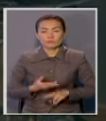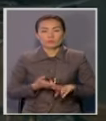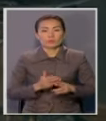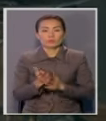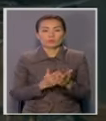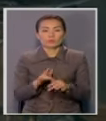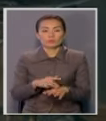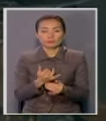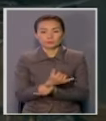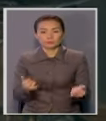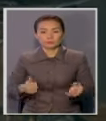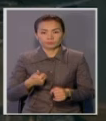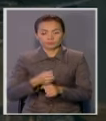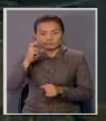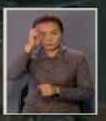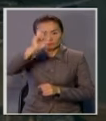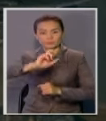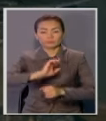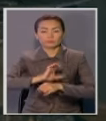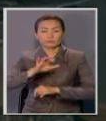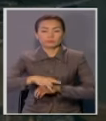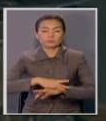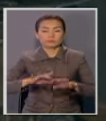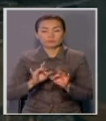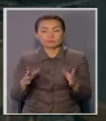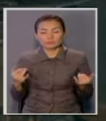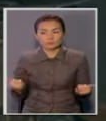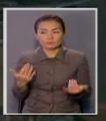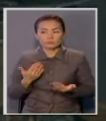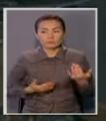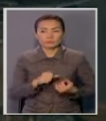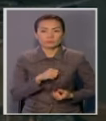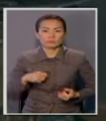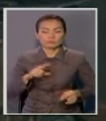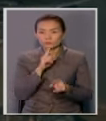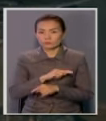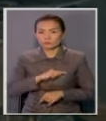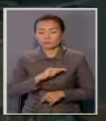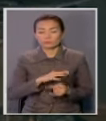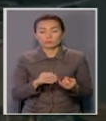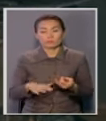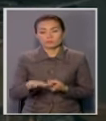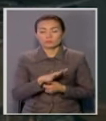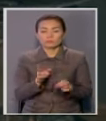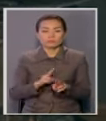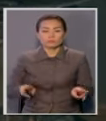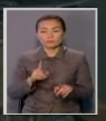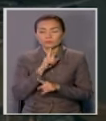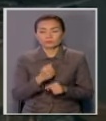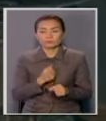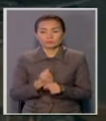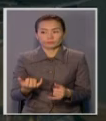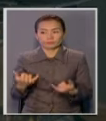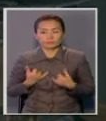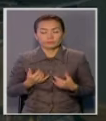народу и стране глава государства в своем послании народу сказал что если мы сами не будем работать для страны то никто не будет делать